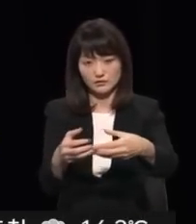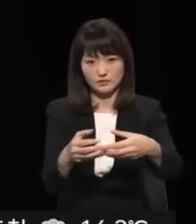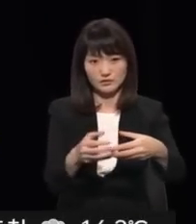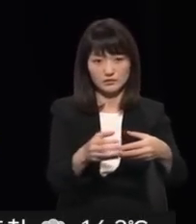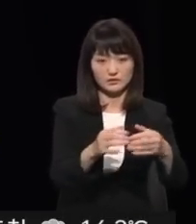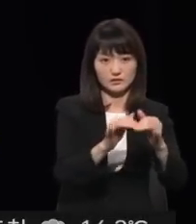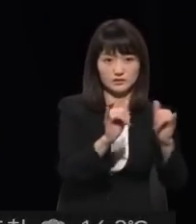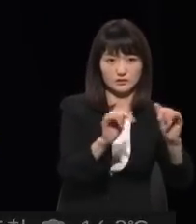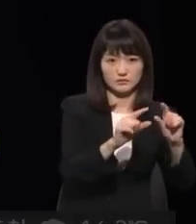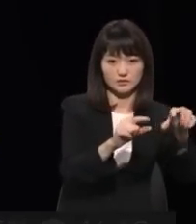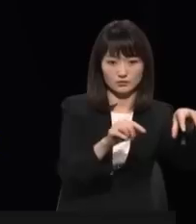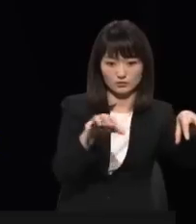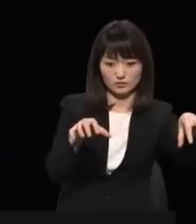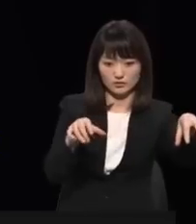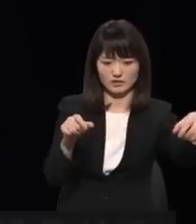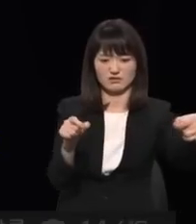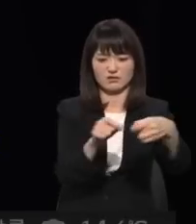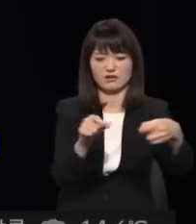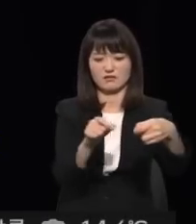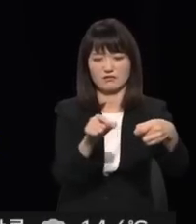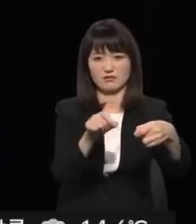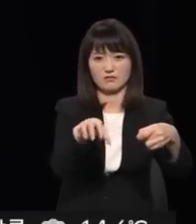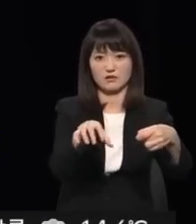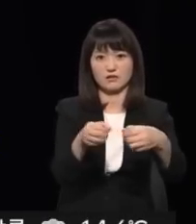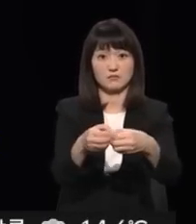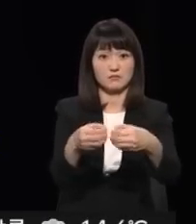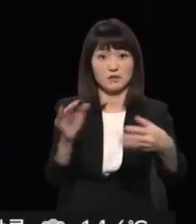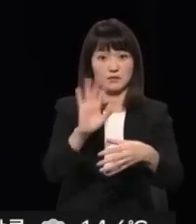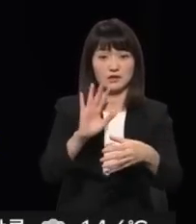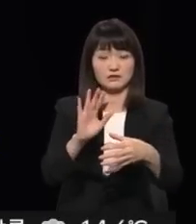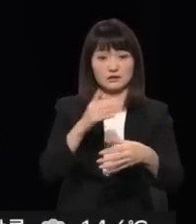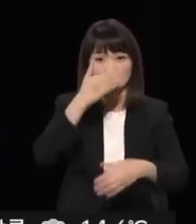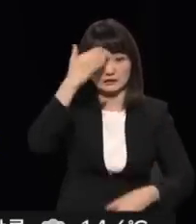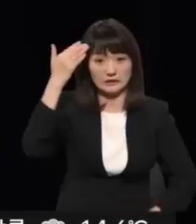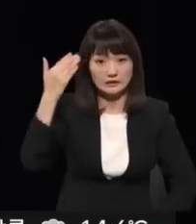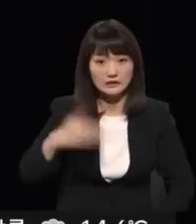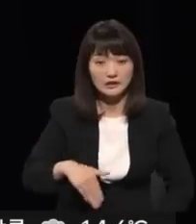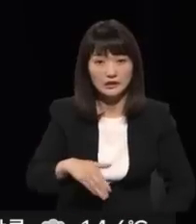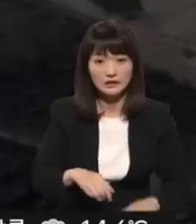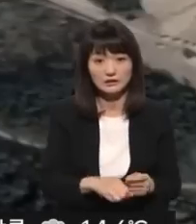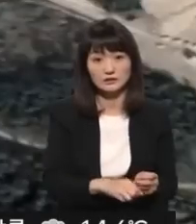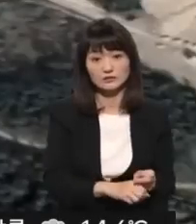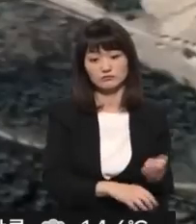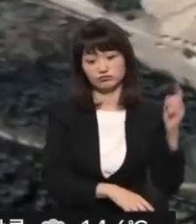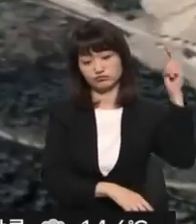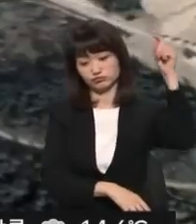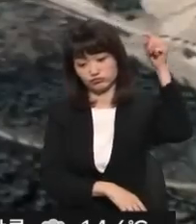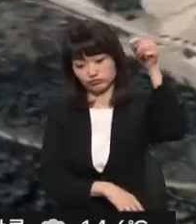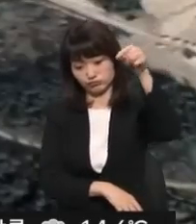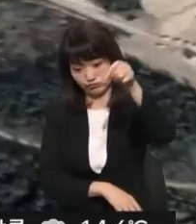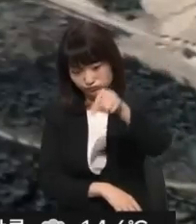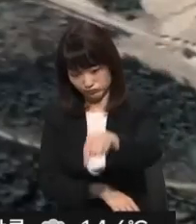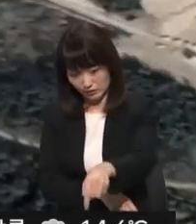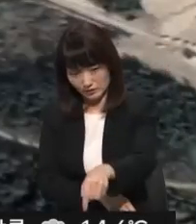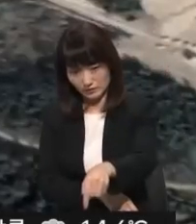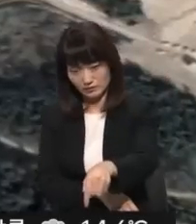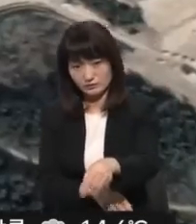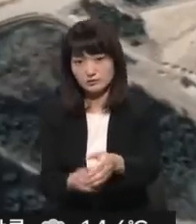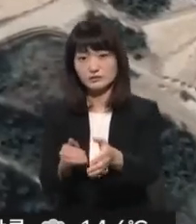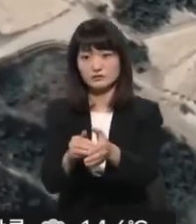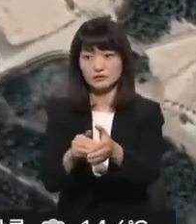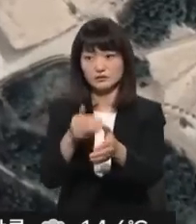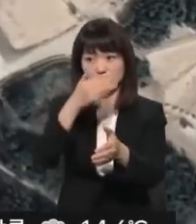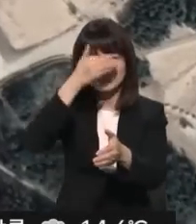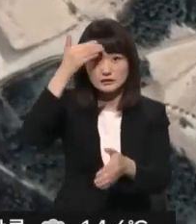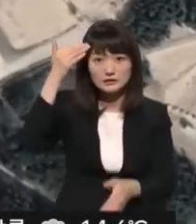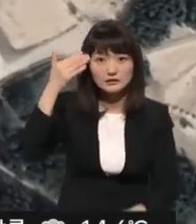상당히 위험할 뻔한, 탄두가 폭발하지 않아서 다행이지 폭발했으면 더 큰 정말 참사가 될 뻔한 일이었습니다. 저희가